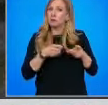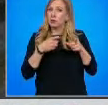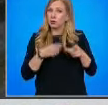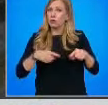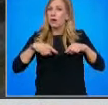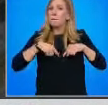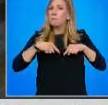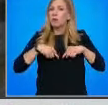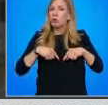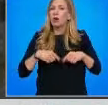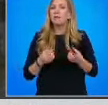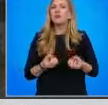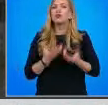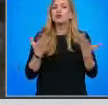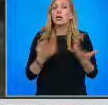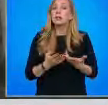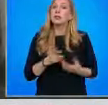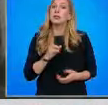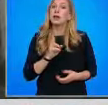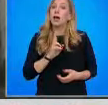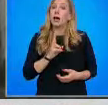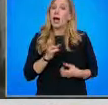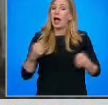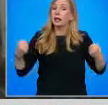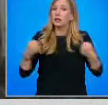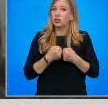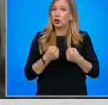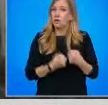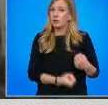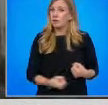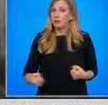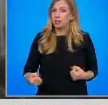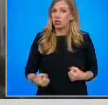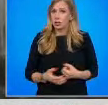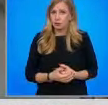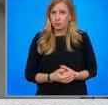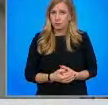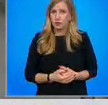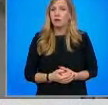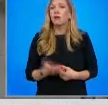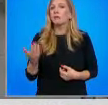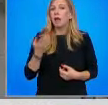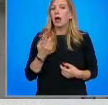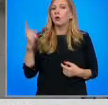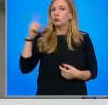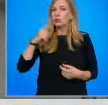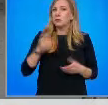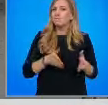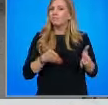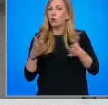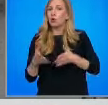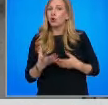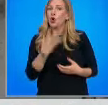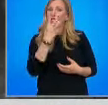с катастрофата в Шумен, където 18-годишен младеж с джип удари малка кола и загина млада жена. Няколко дни по-късно джипът на